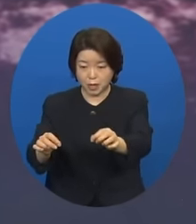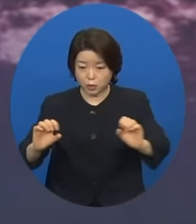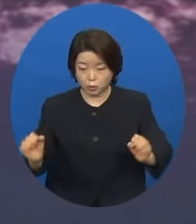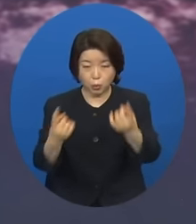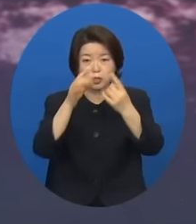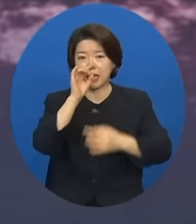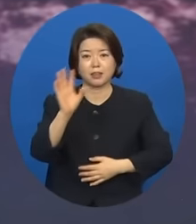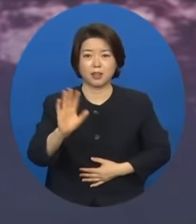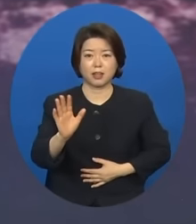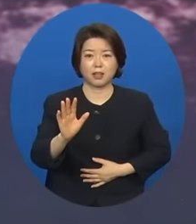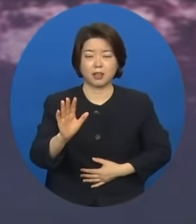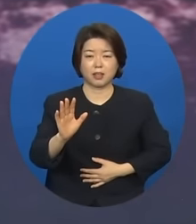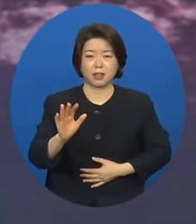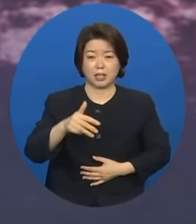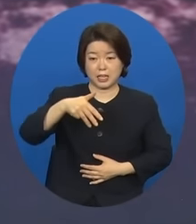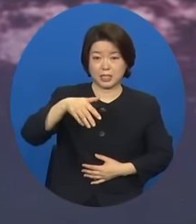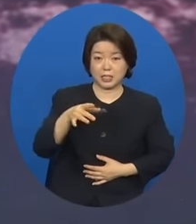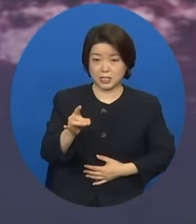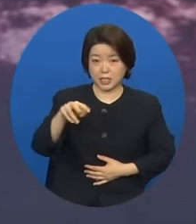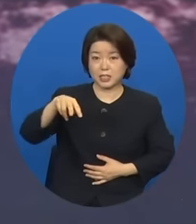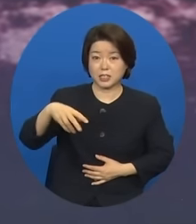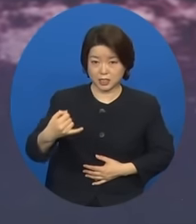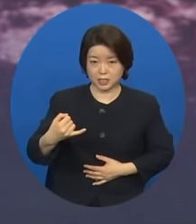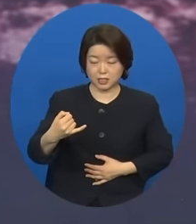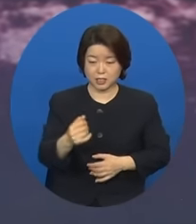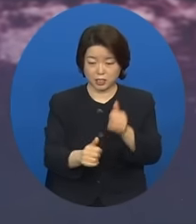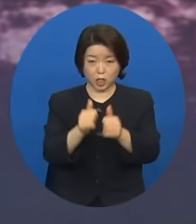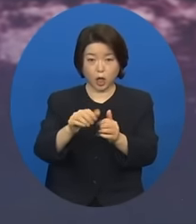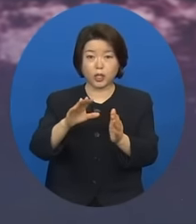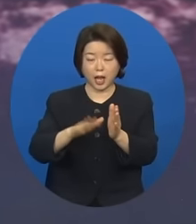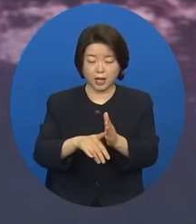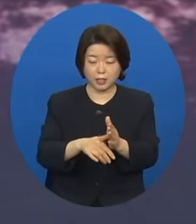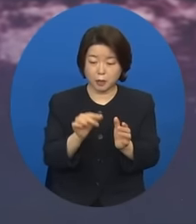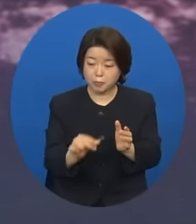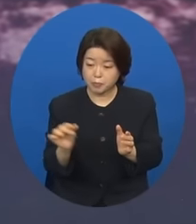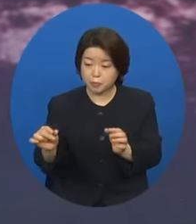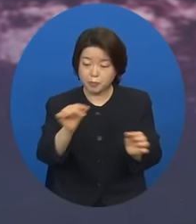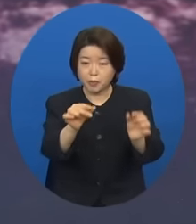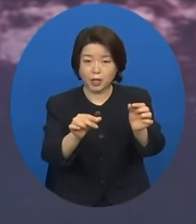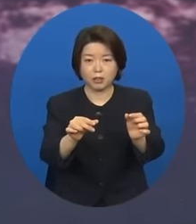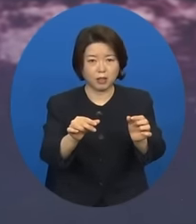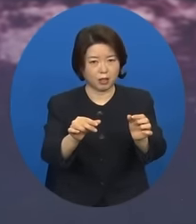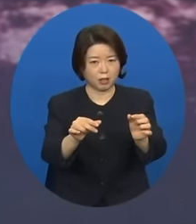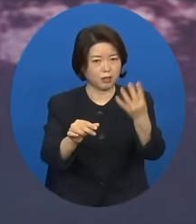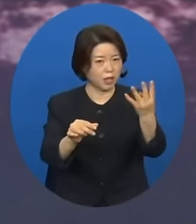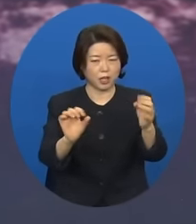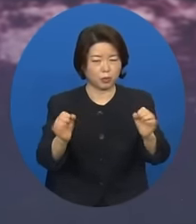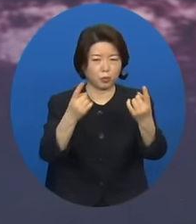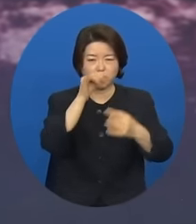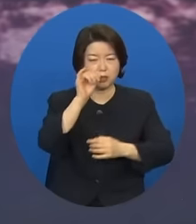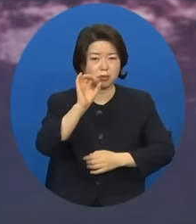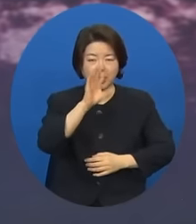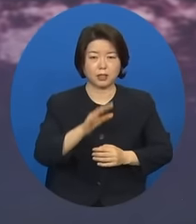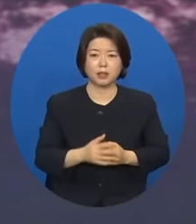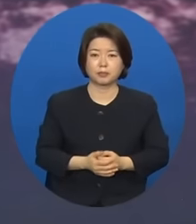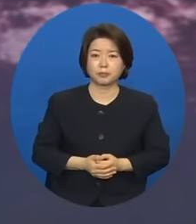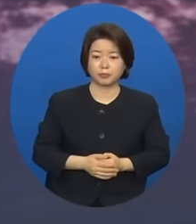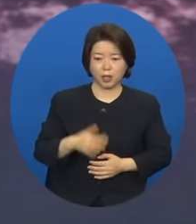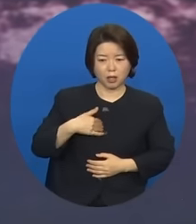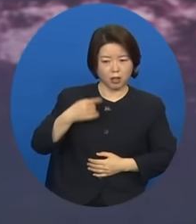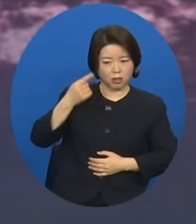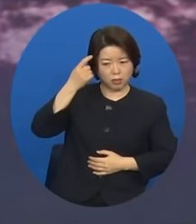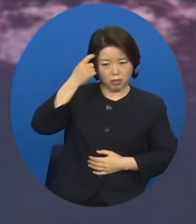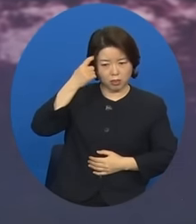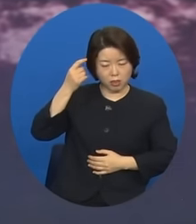거죠 그 그분이 학자로서 이거 지적 자살할 수 없다 나는 결론을 하나님이 선하지 않다